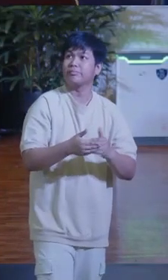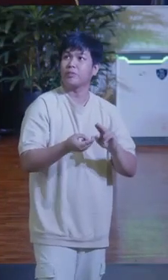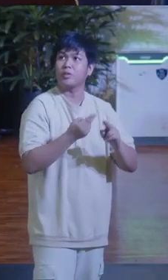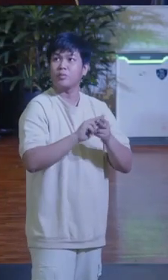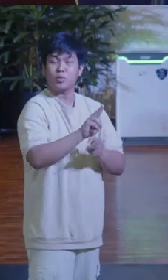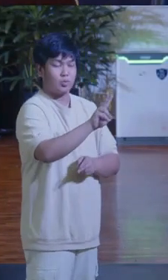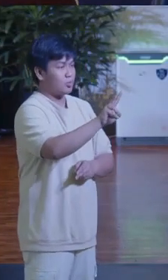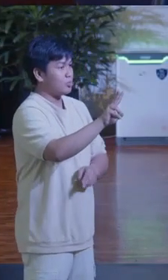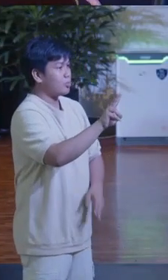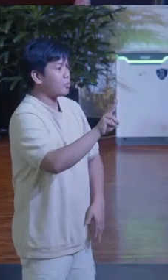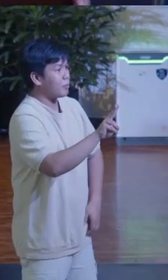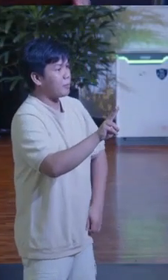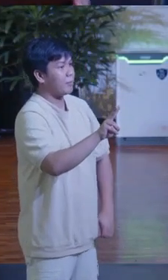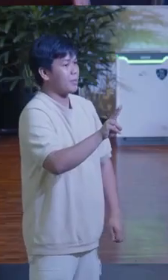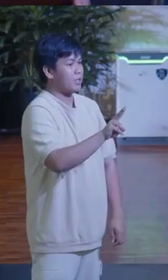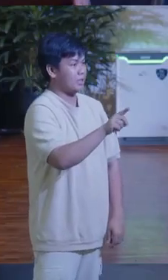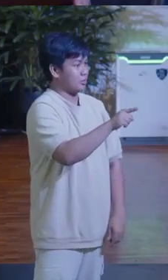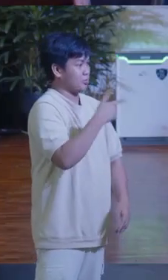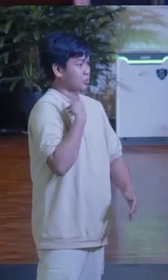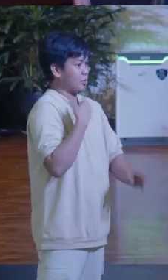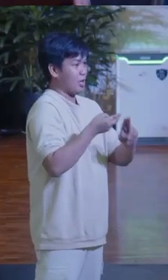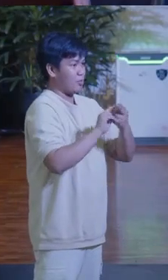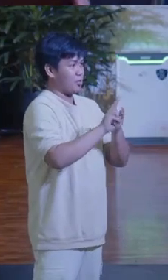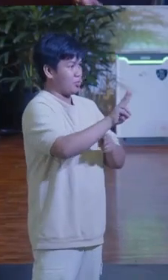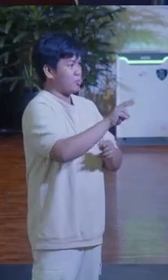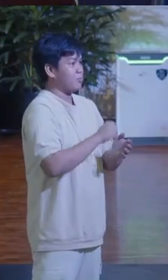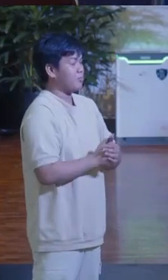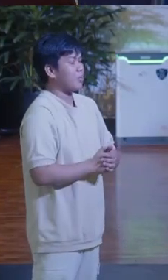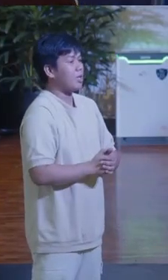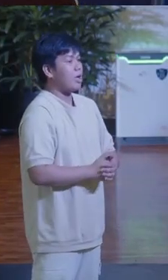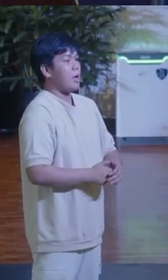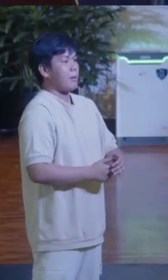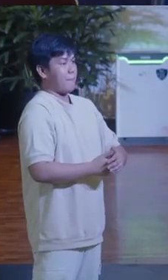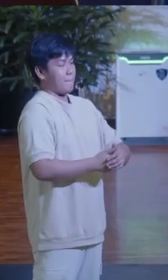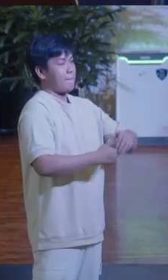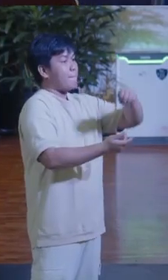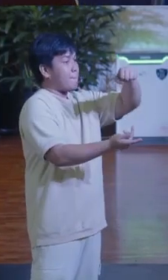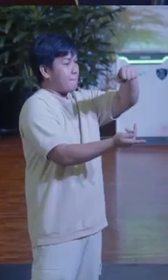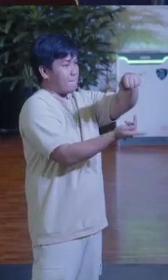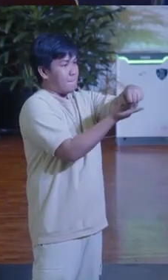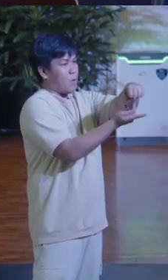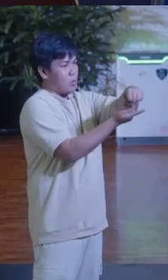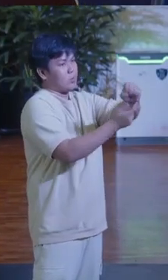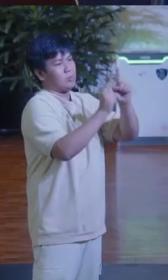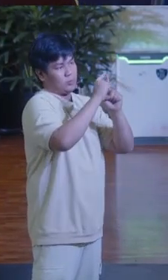Pangalawa, tingnan naman natin ang paninindigan ni Pablo. No?